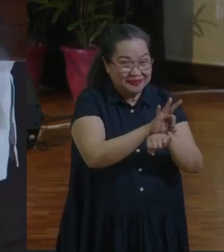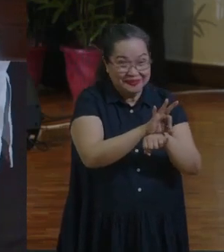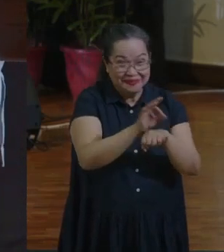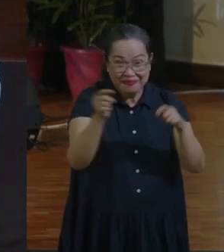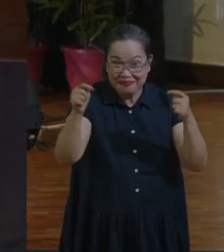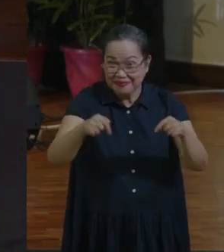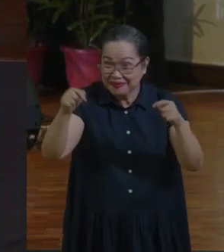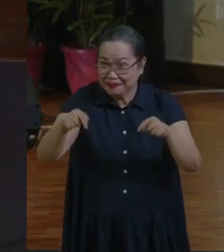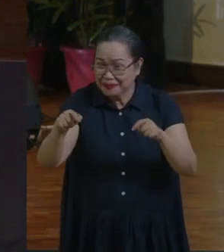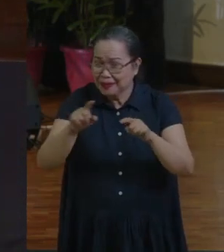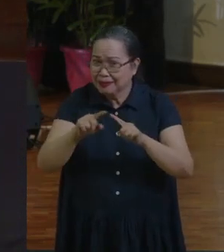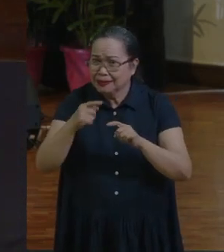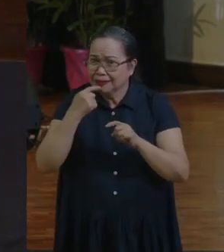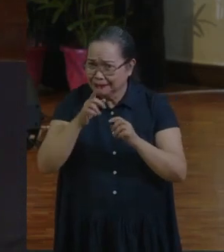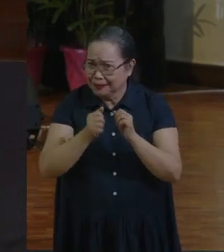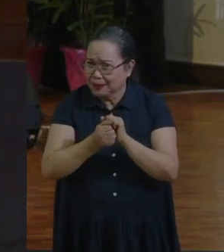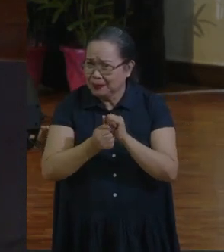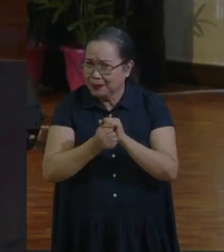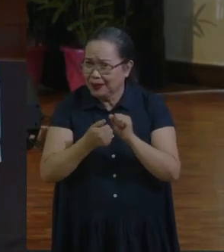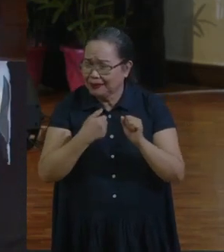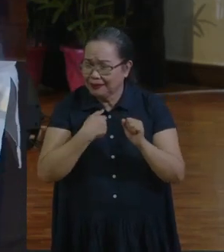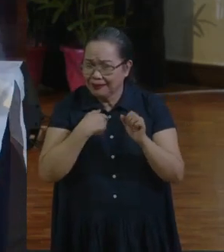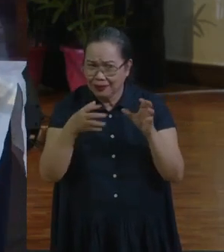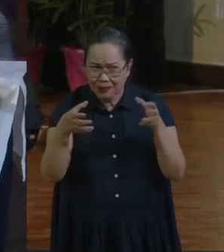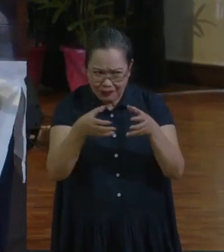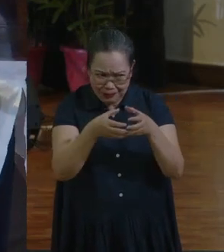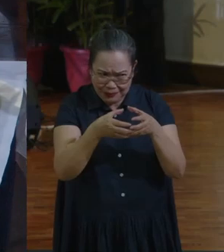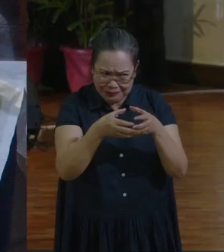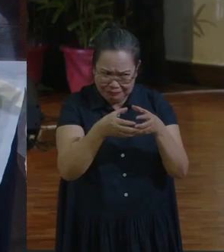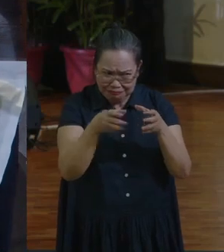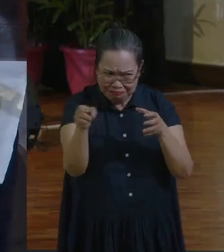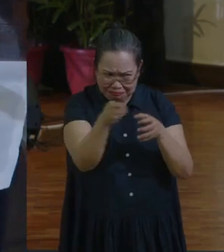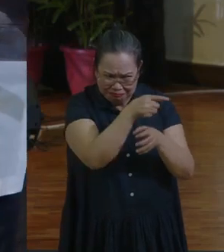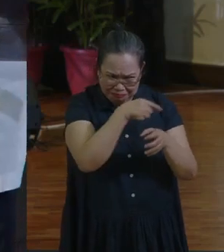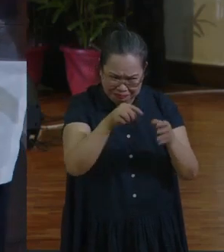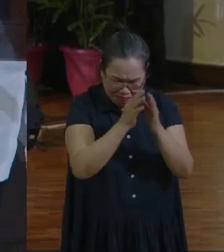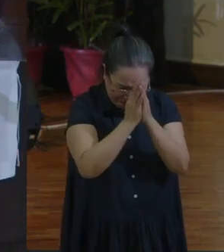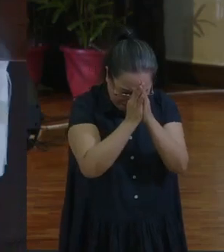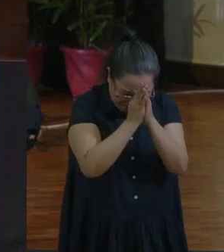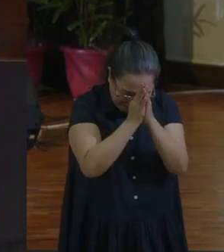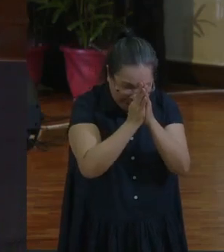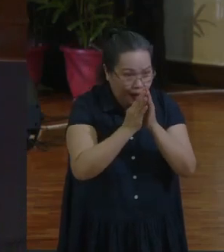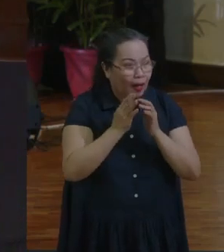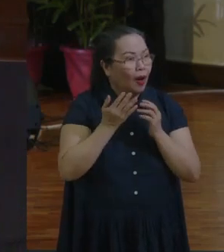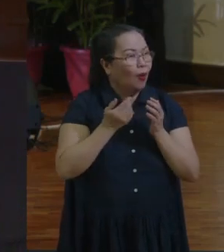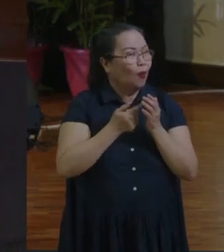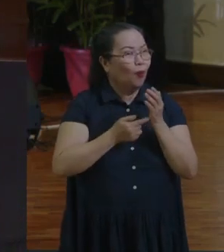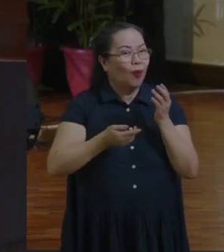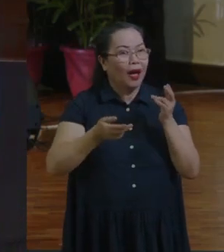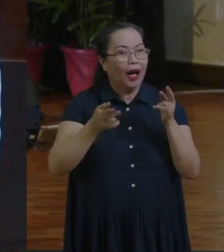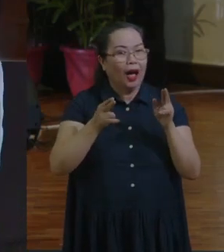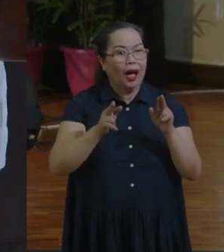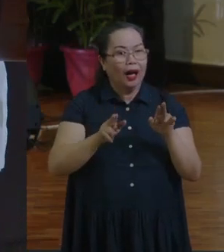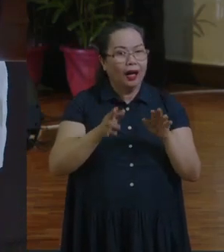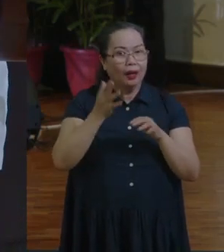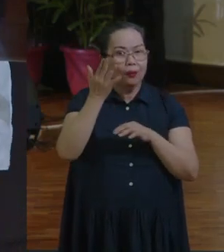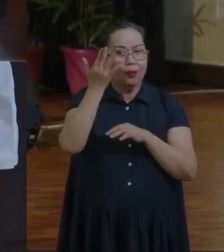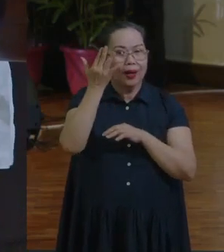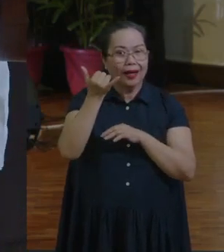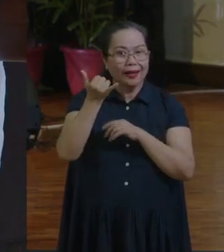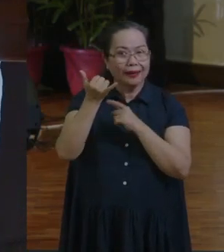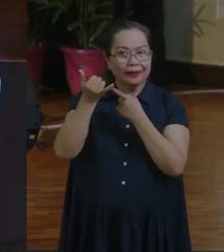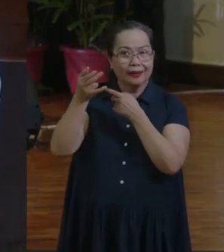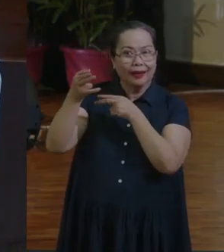GCF at kasama pa nga ako sa isang growth group. Bakit kaya nangyayari sa akin ang